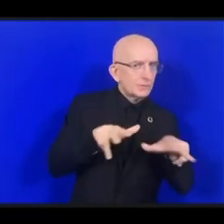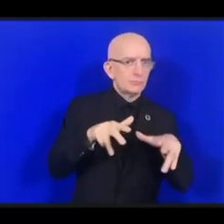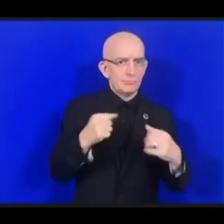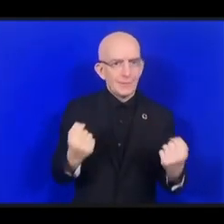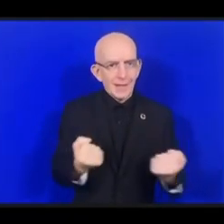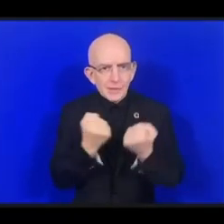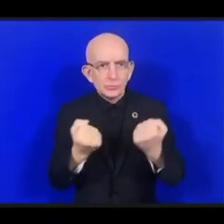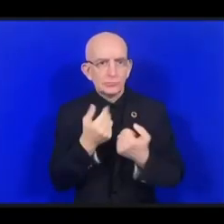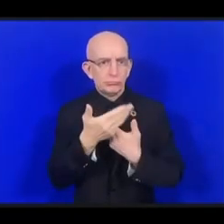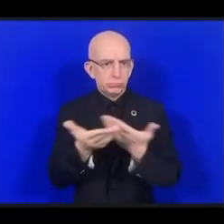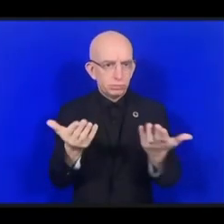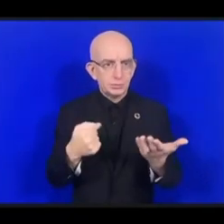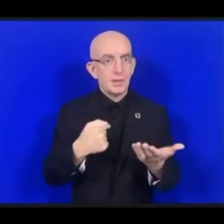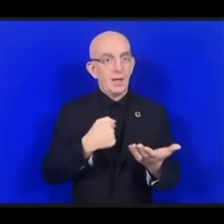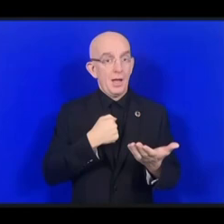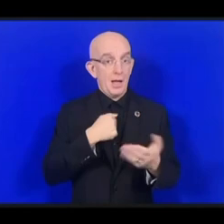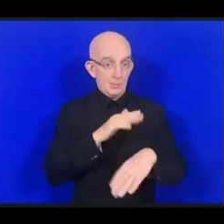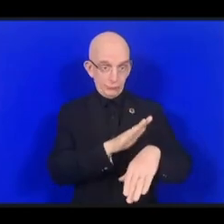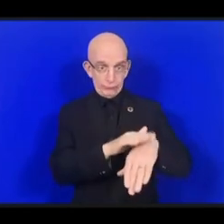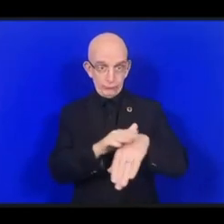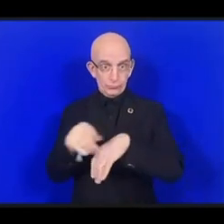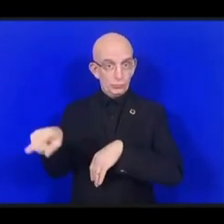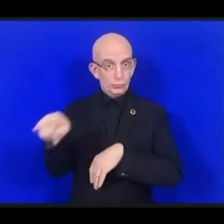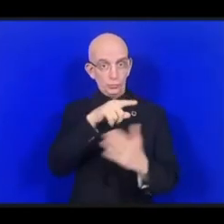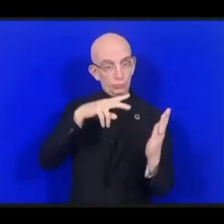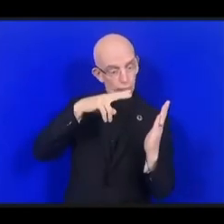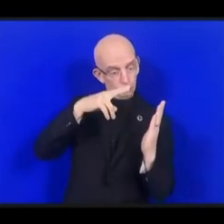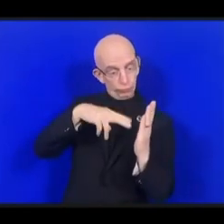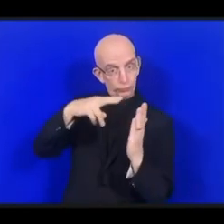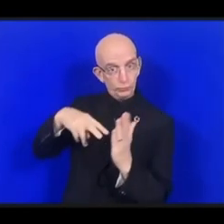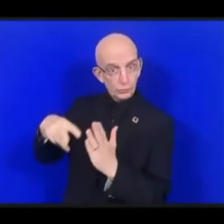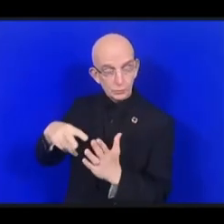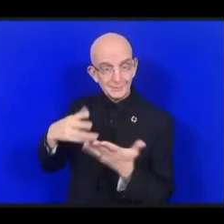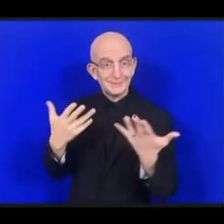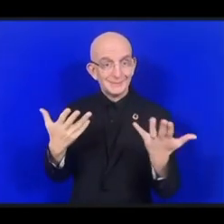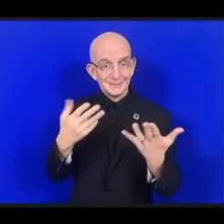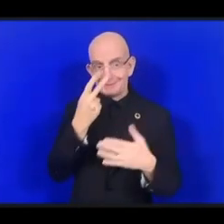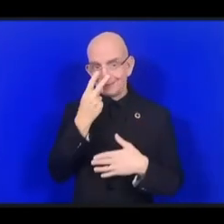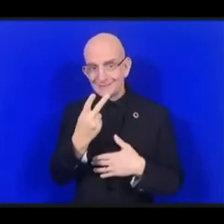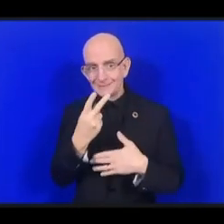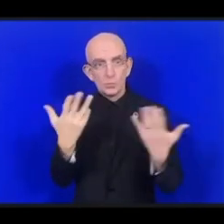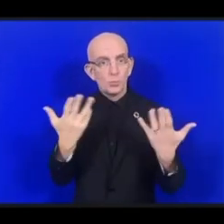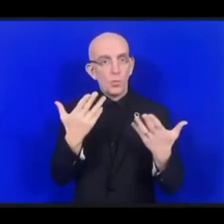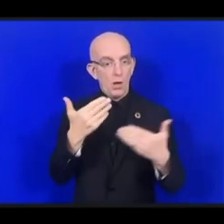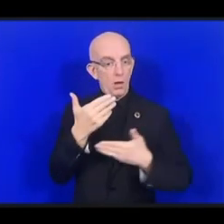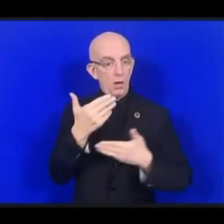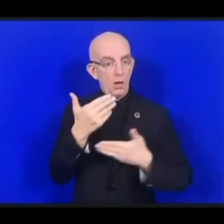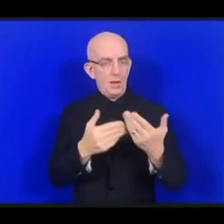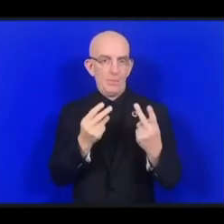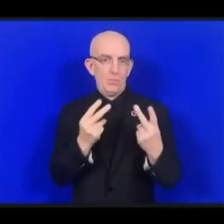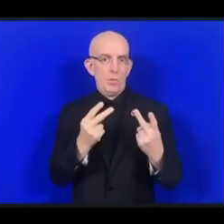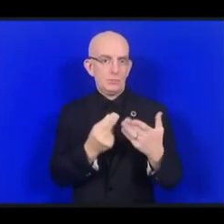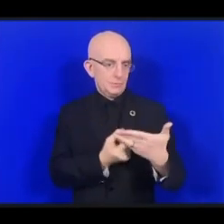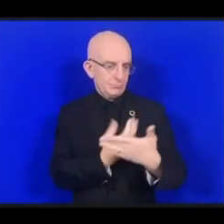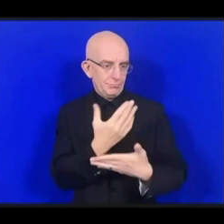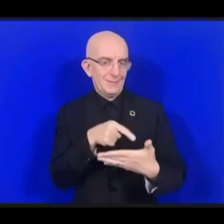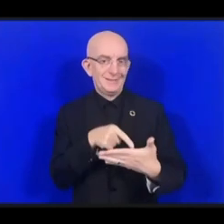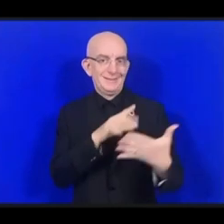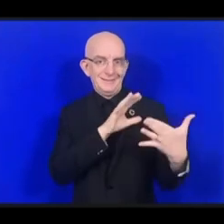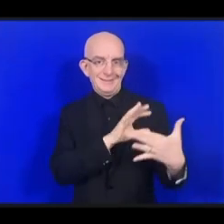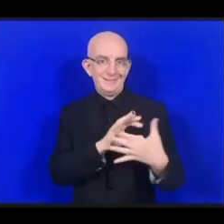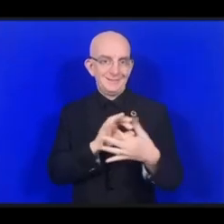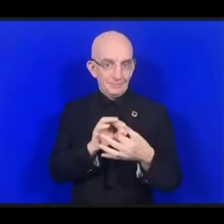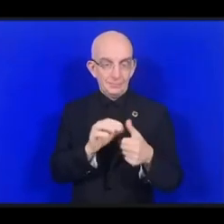igfメッセージですそして2番目に第18回igfのサマリーレポートです第3